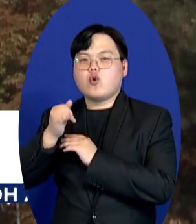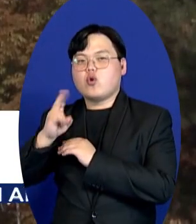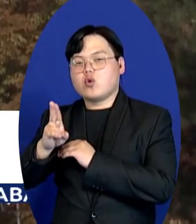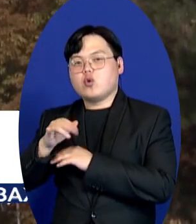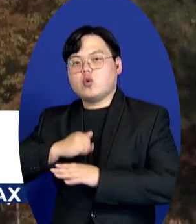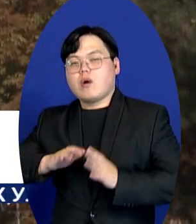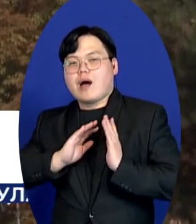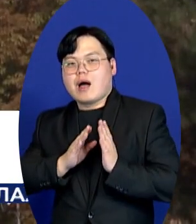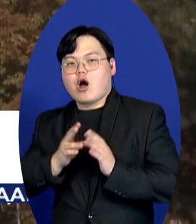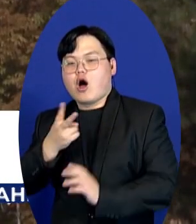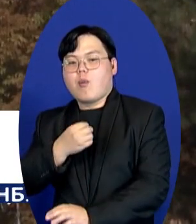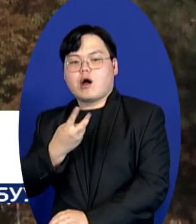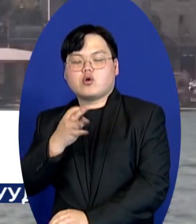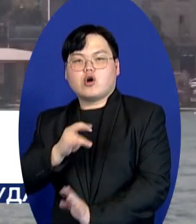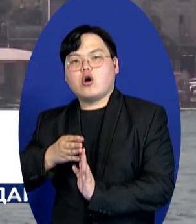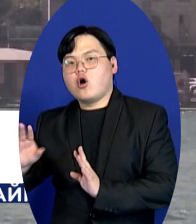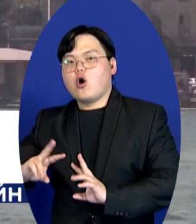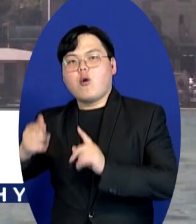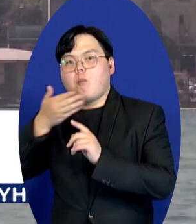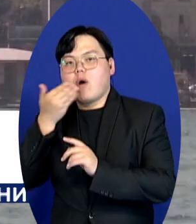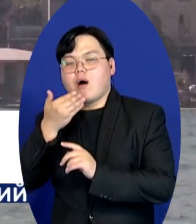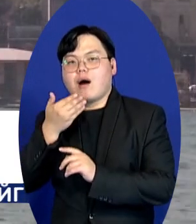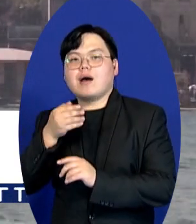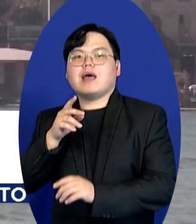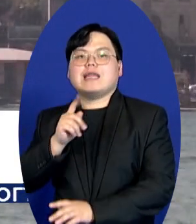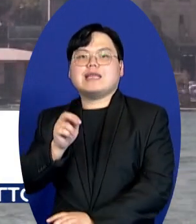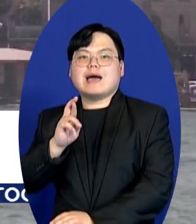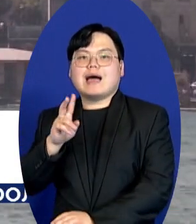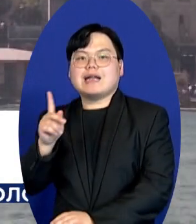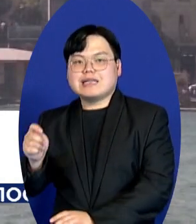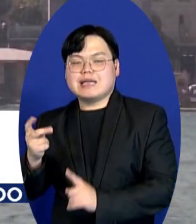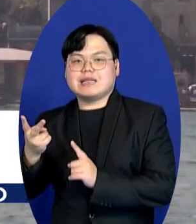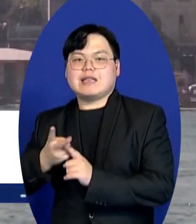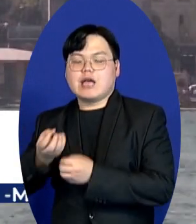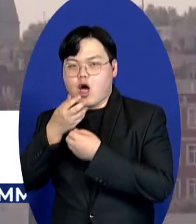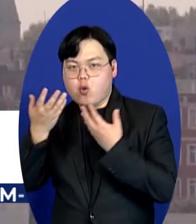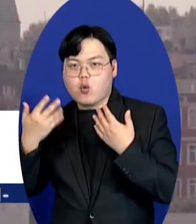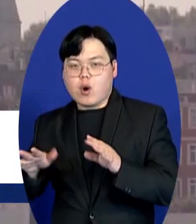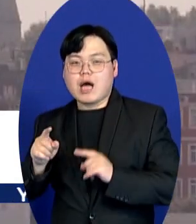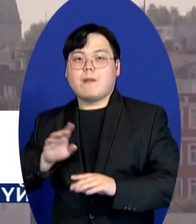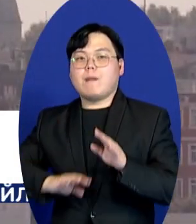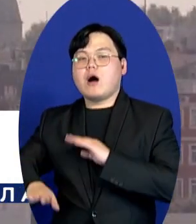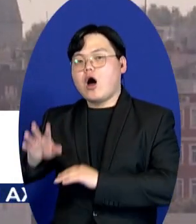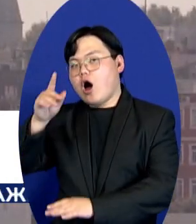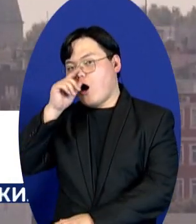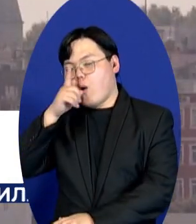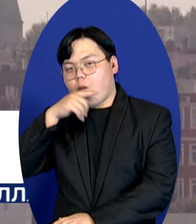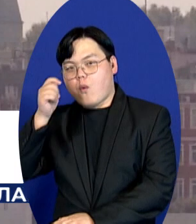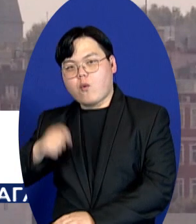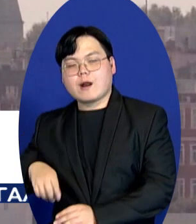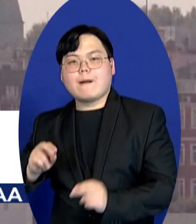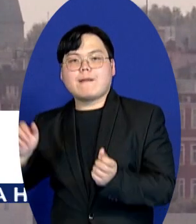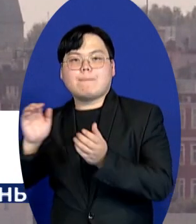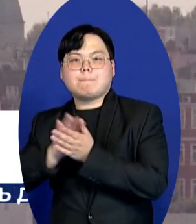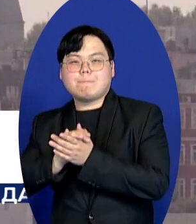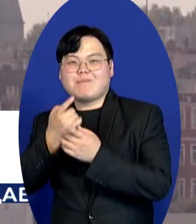хойш өөрчлөгдөөгүй гэж тэрээр ярьсныг Туркийн TRT телевиз мөн дамжууллаа. Мөн энэ нөхцөл Орос Украины хооронд байгуулагдах